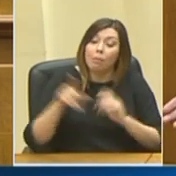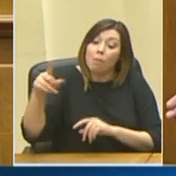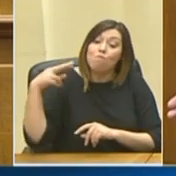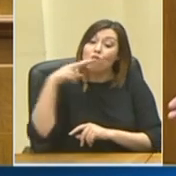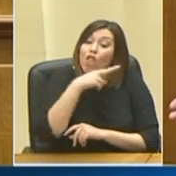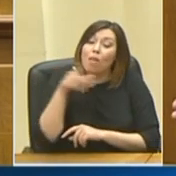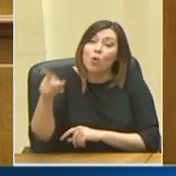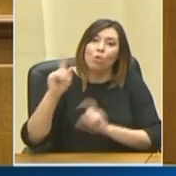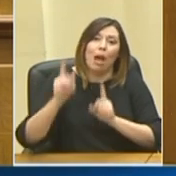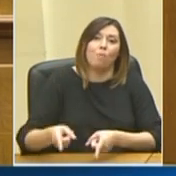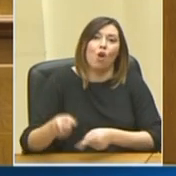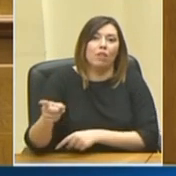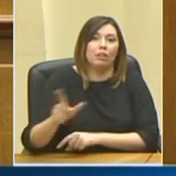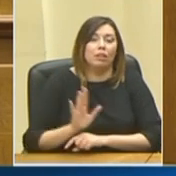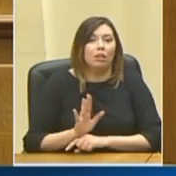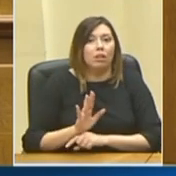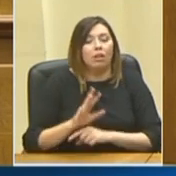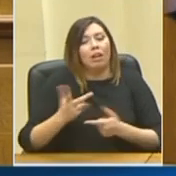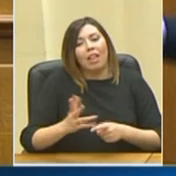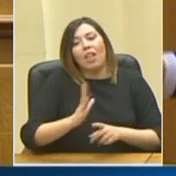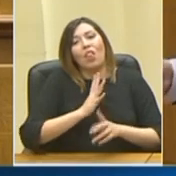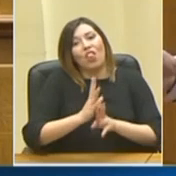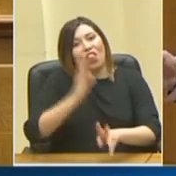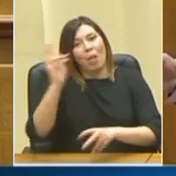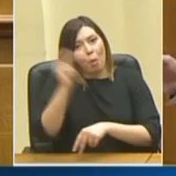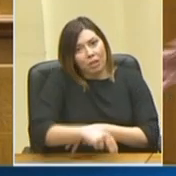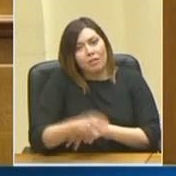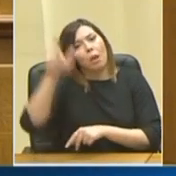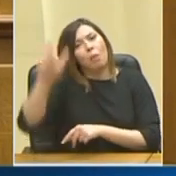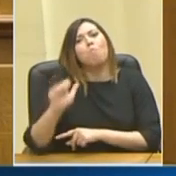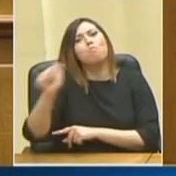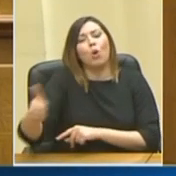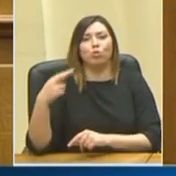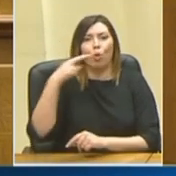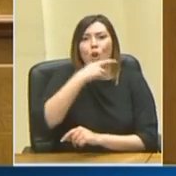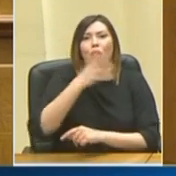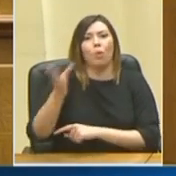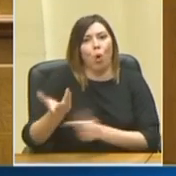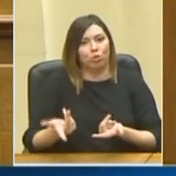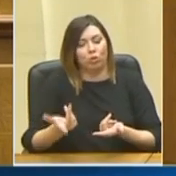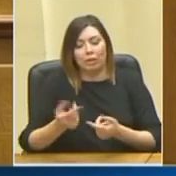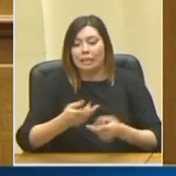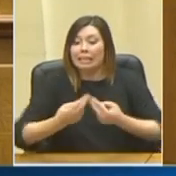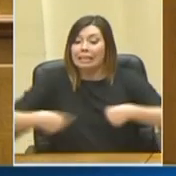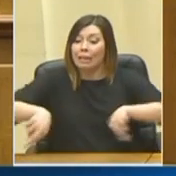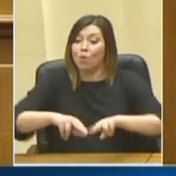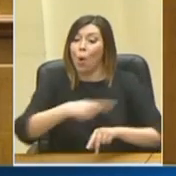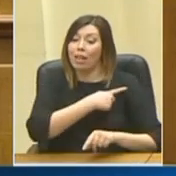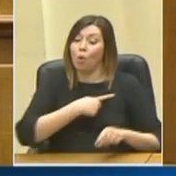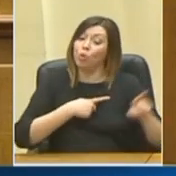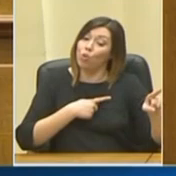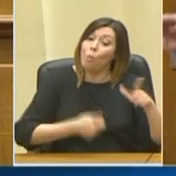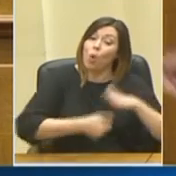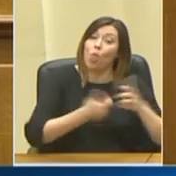Πρωθυπουργού. Δημοψήφισμα για να γίνει το κάνει ο Πρωθυπουργός μόνος του. Για να γίνει Συμβούλιο Αρχηγών δεν μπορεί ο